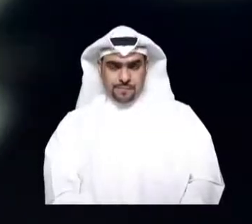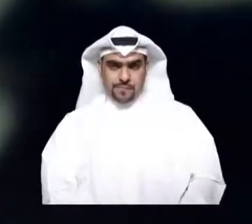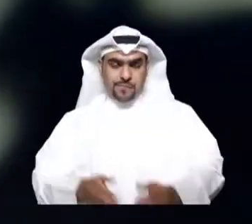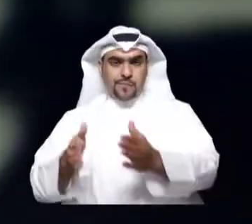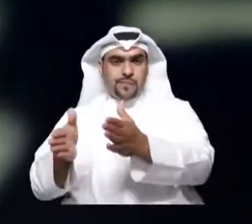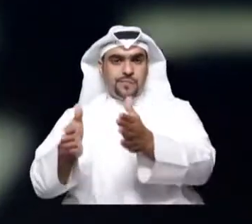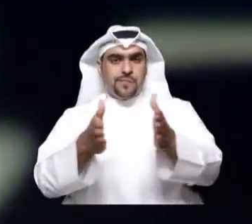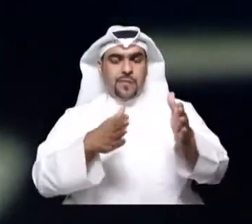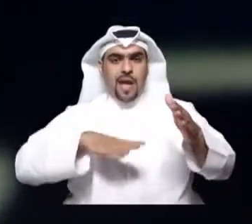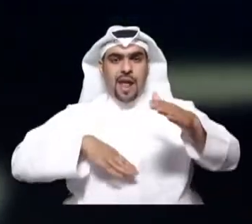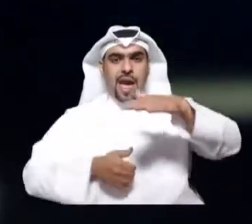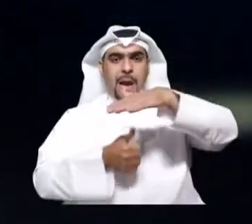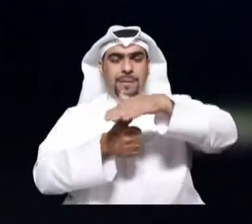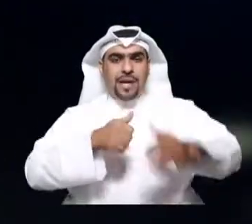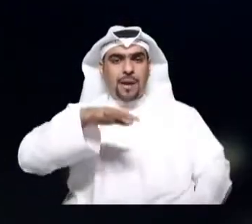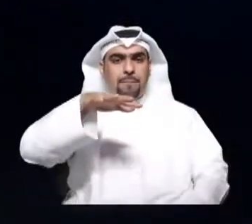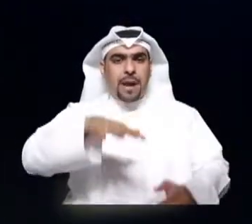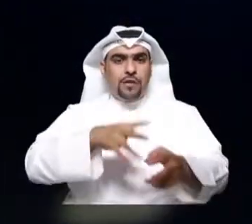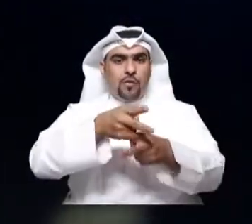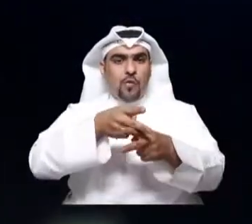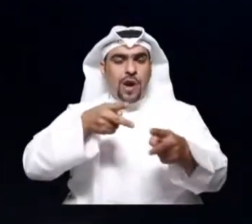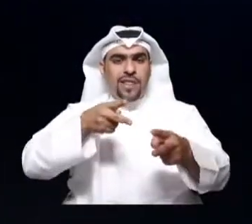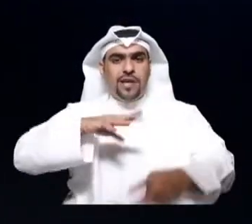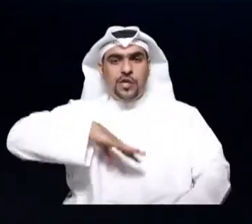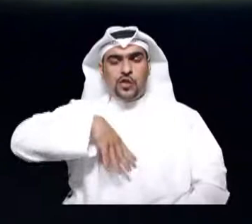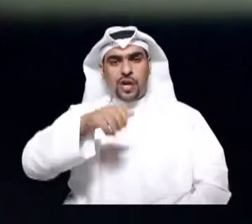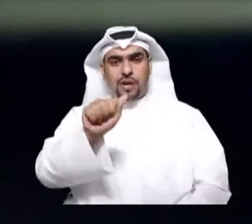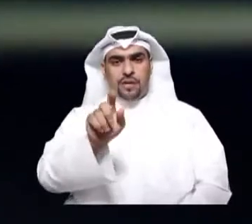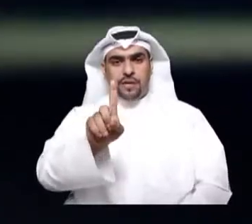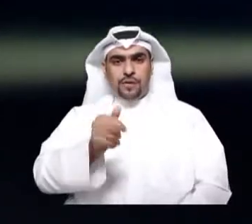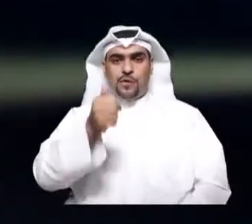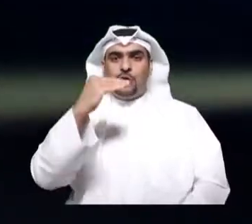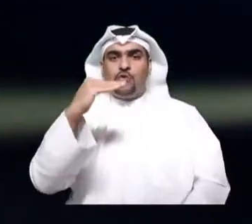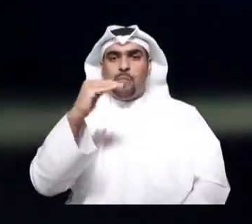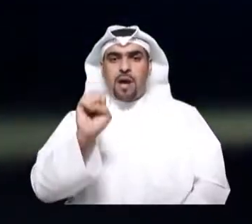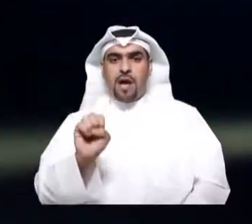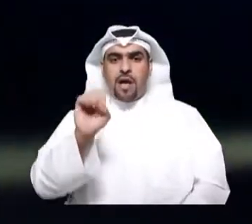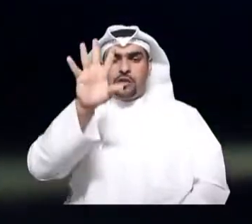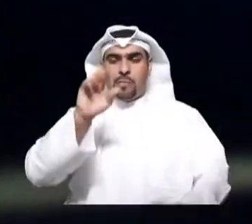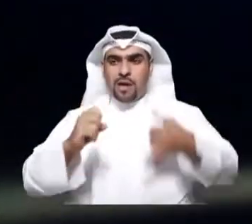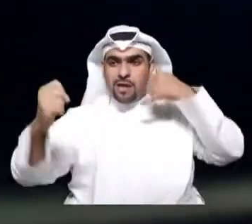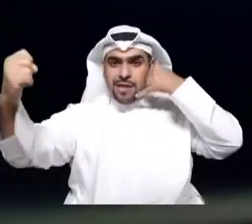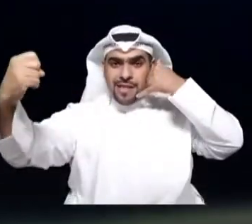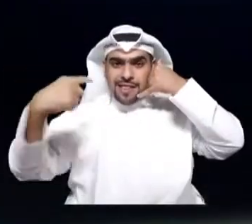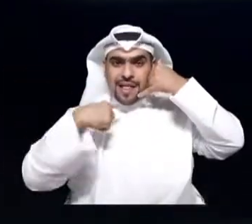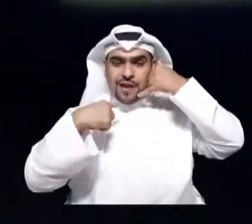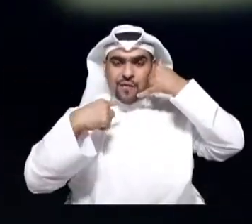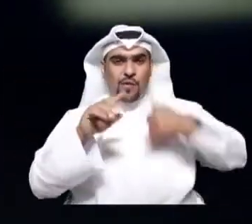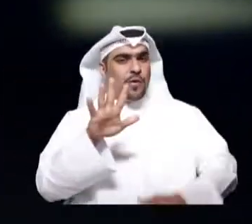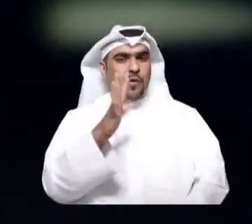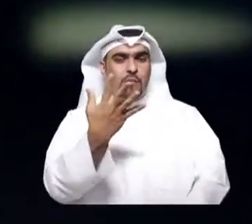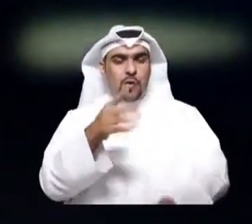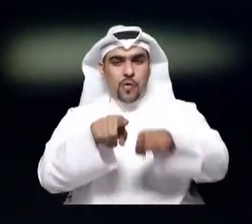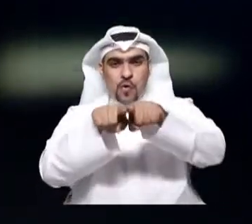تلقى حضرة صاحب السمو أمير البلاد الشيخ صباح الأحمد الجابر الصباح حفظه الله ورعاه اتصالا هاتفيا من أخيه